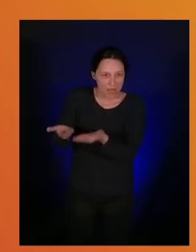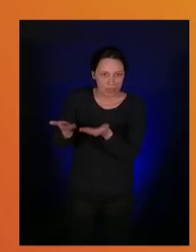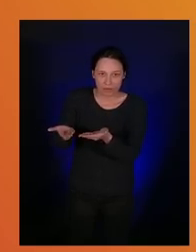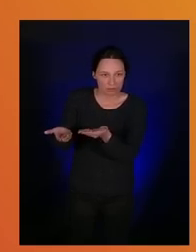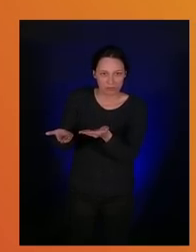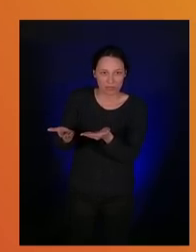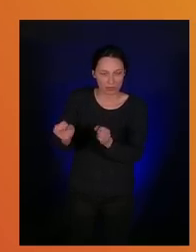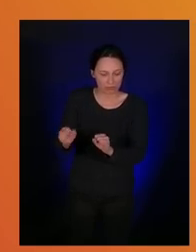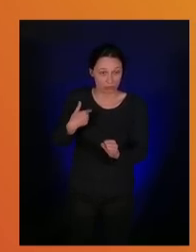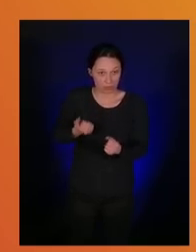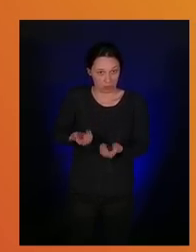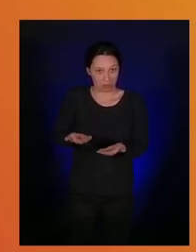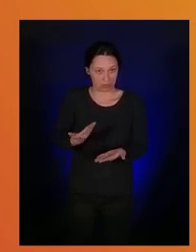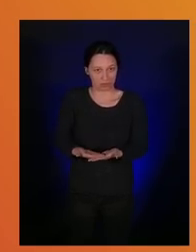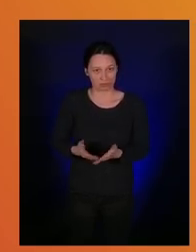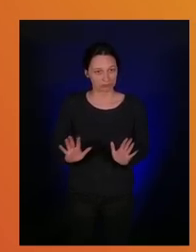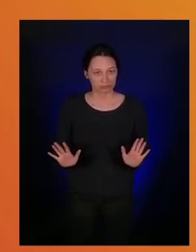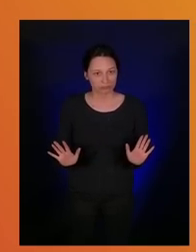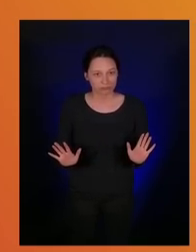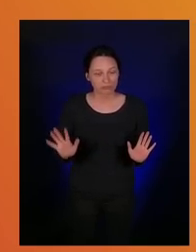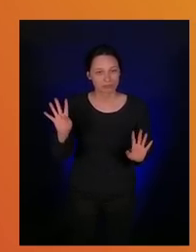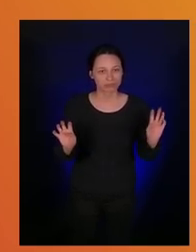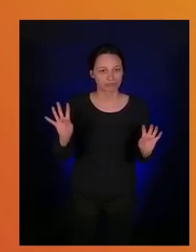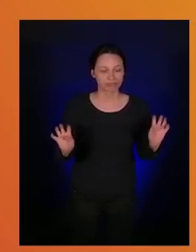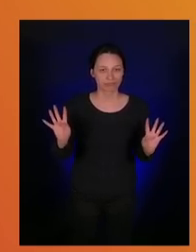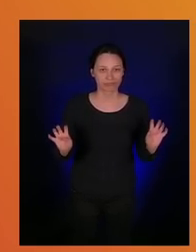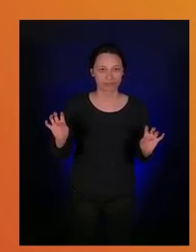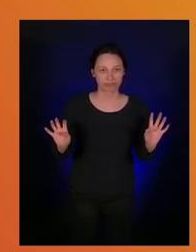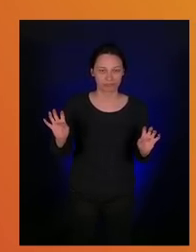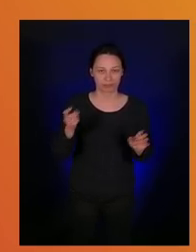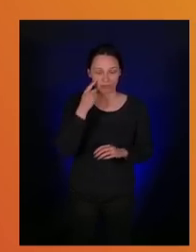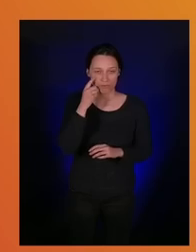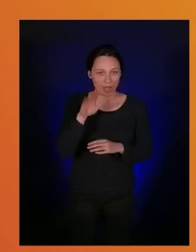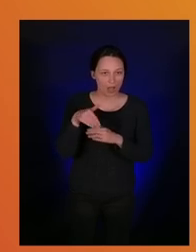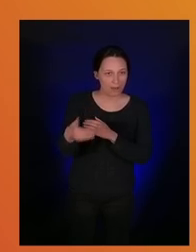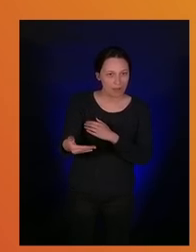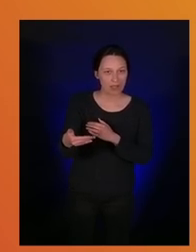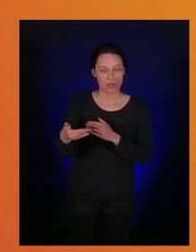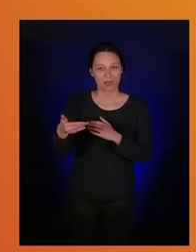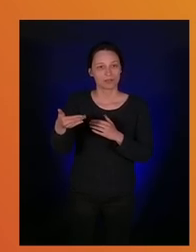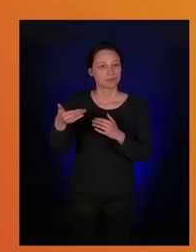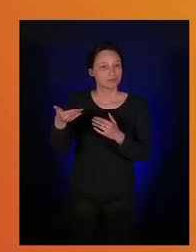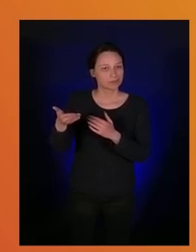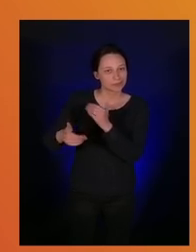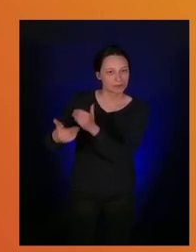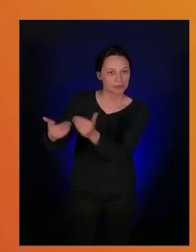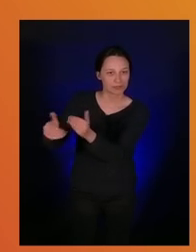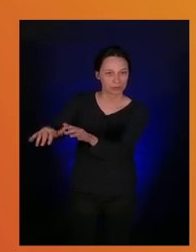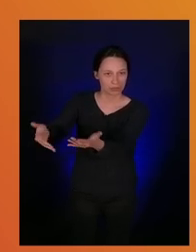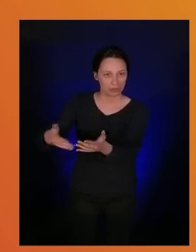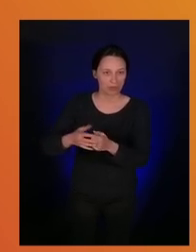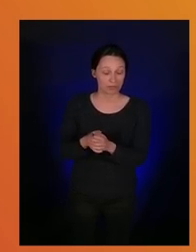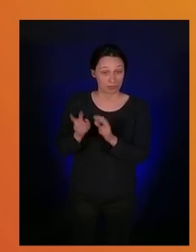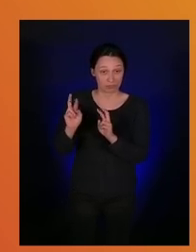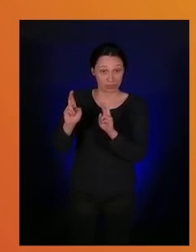Voilà. Et on fera état aux congressistes, de l'avancée de la discussion et en tout cas pour trouver une solution très